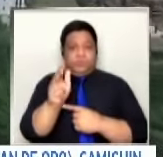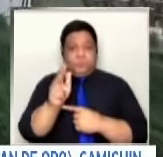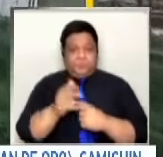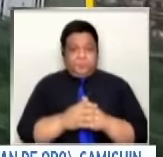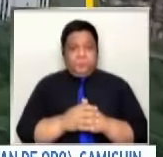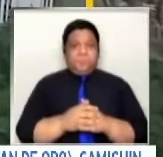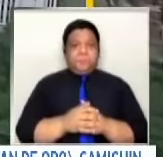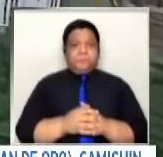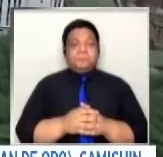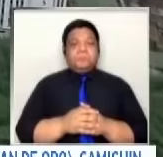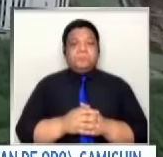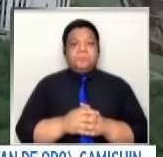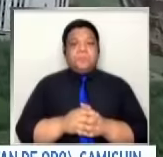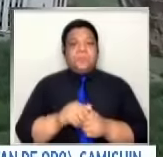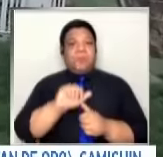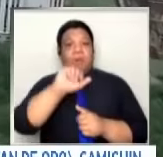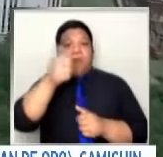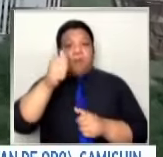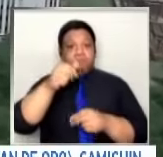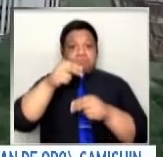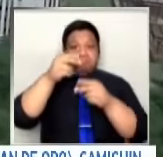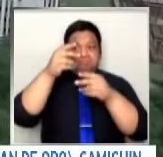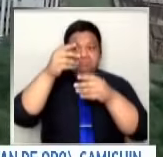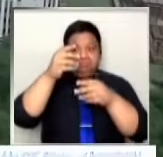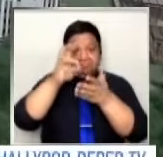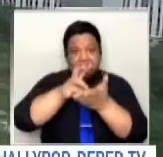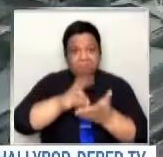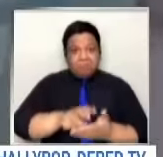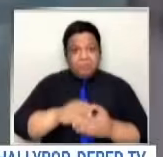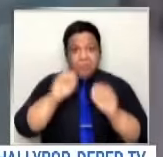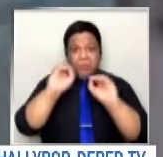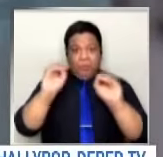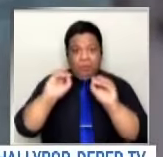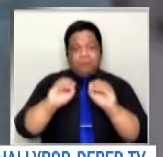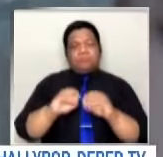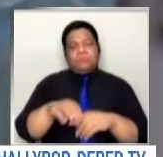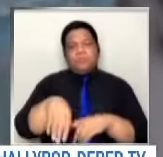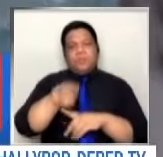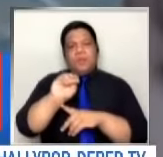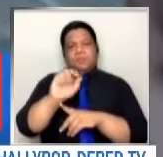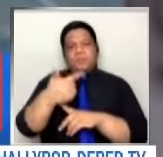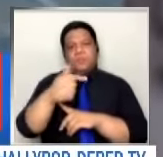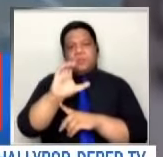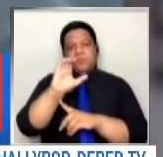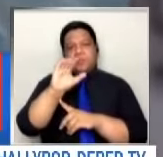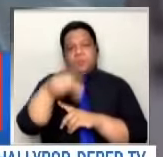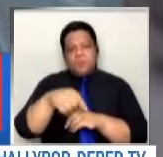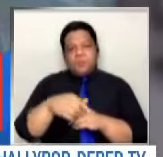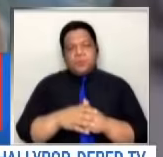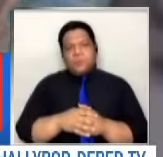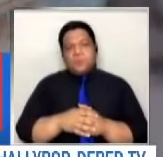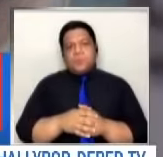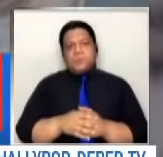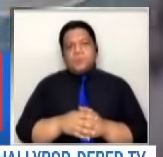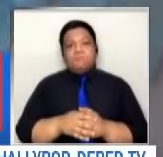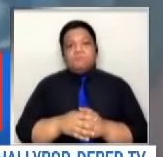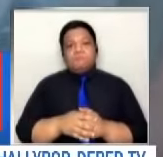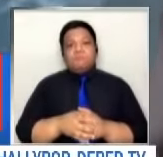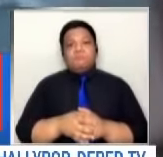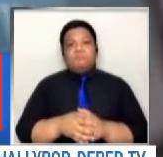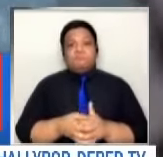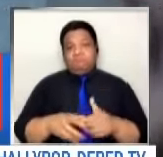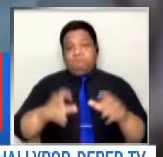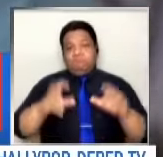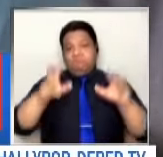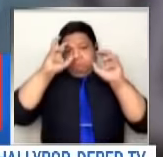Abril. Modified GCQ sa iba pang bahagi ng bansa. Samantala, pinayagan na ng Pangulo ang mga pribadong kumpanya na